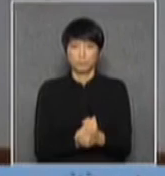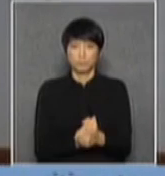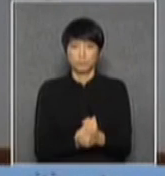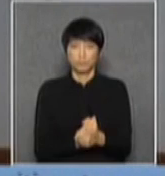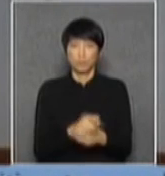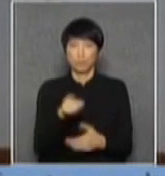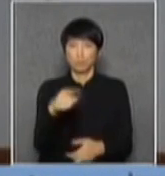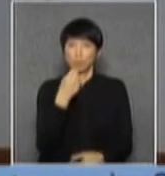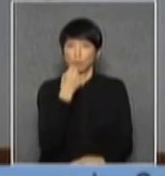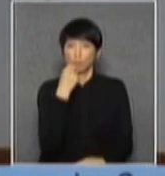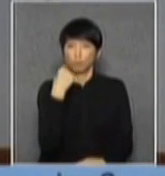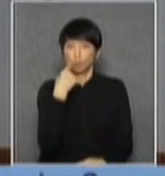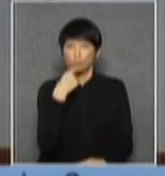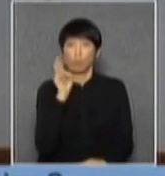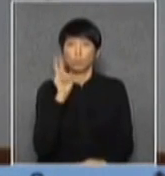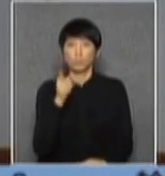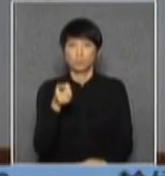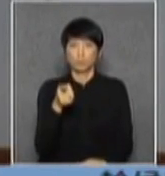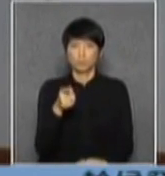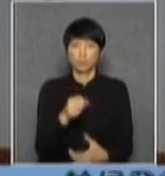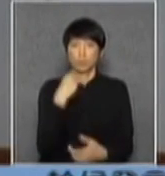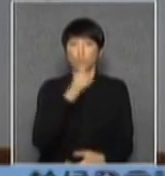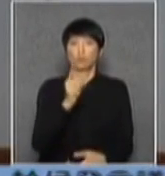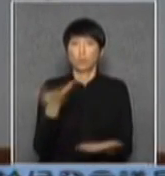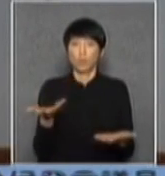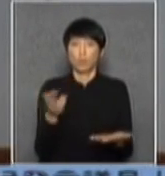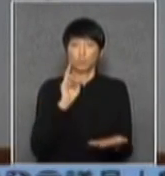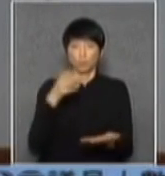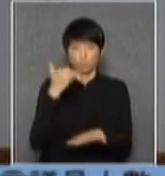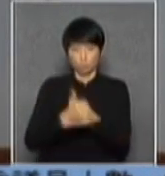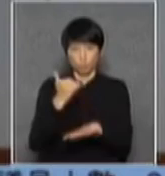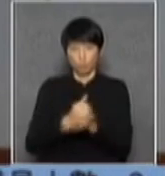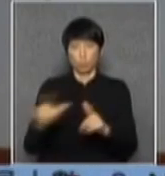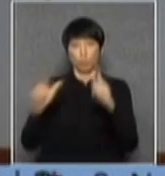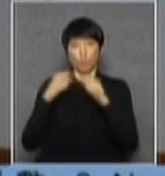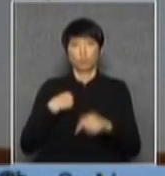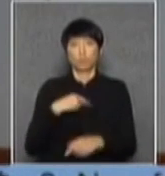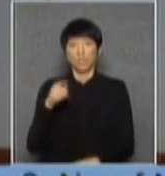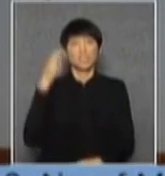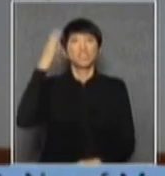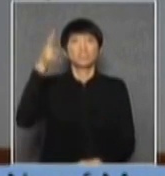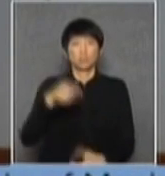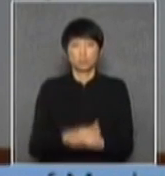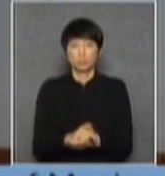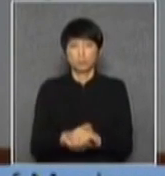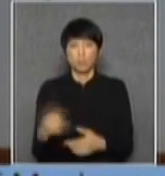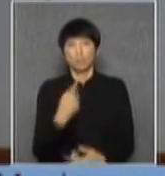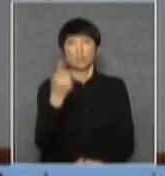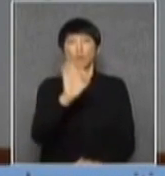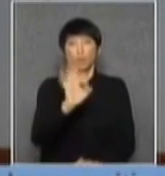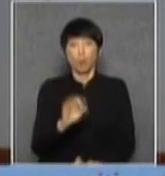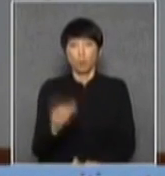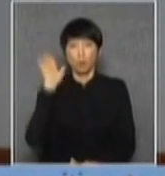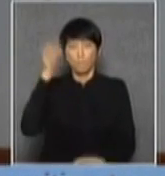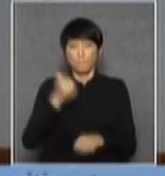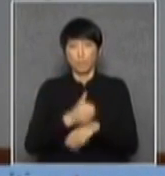係咪即係等於講嚟做咩？嗱，我即刻如果佢喺度即刻答㗎啦。喂，阿長毛話你黐線㗎，一個都冇啊！未來基金